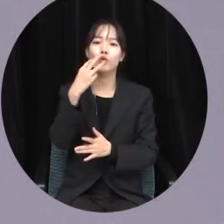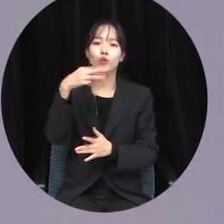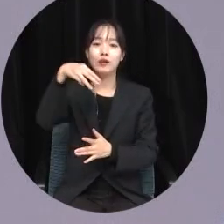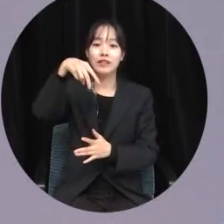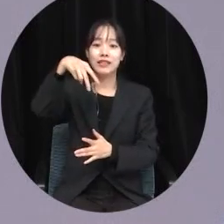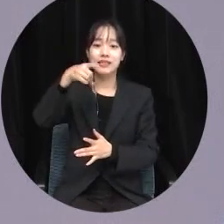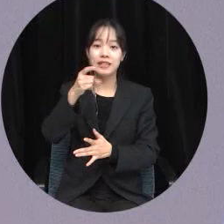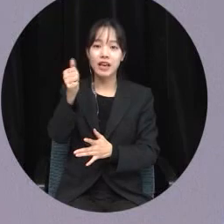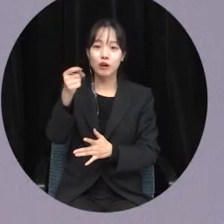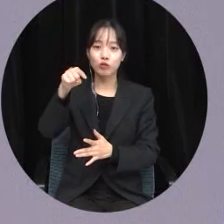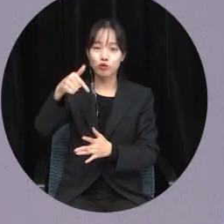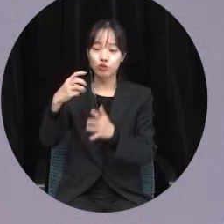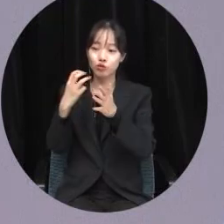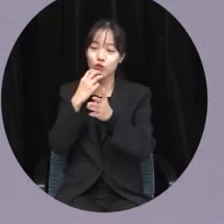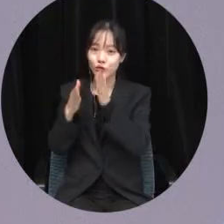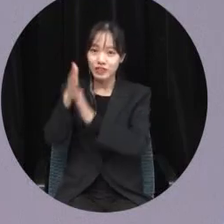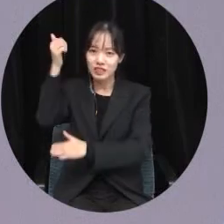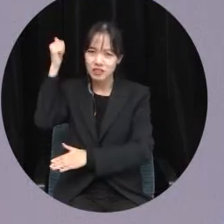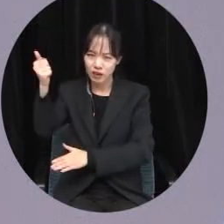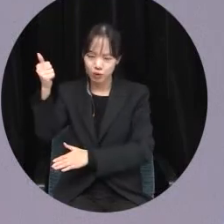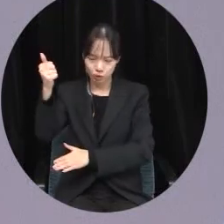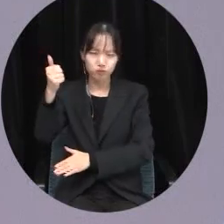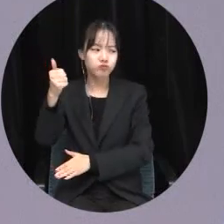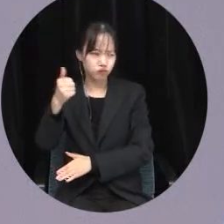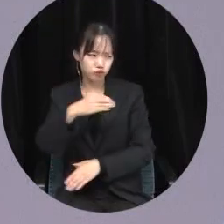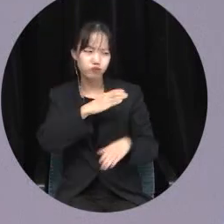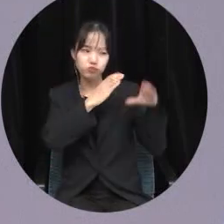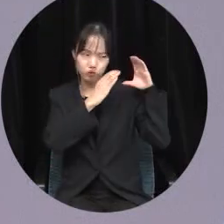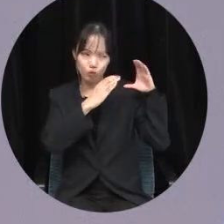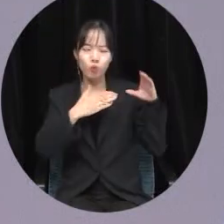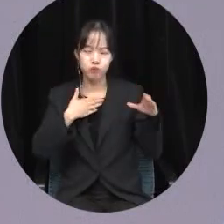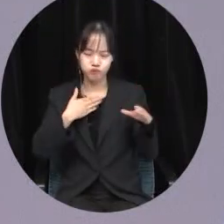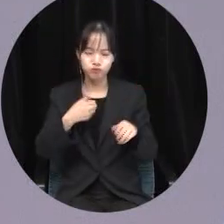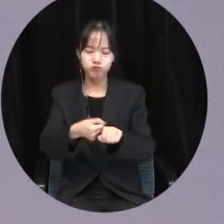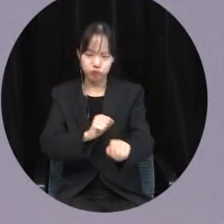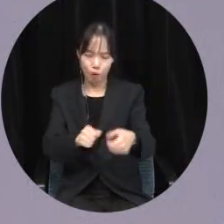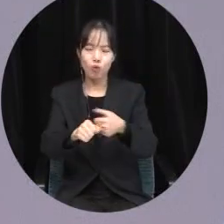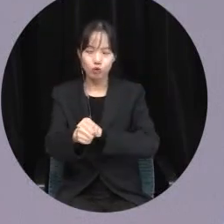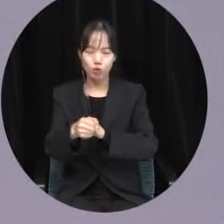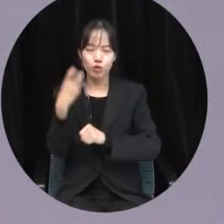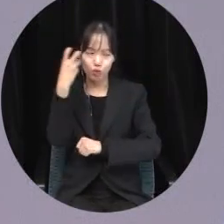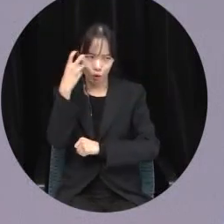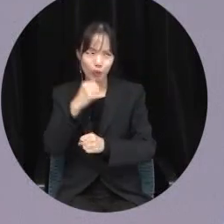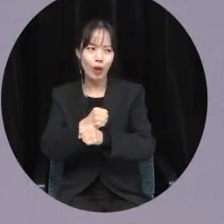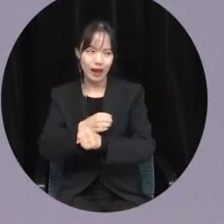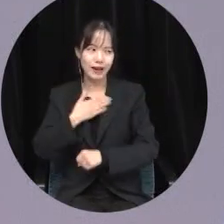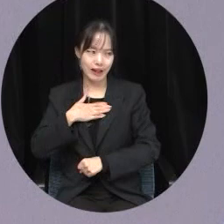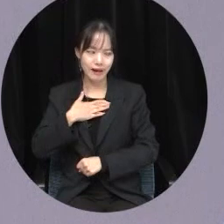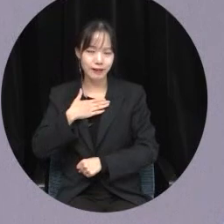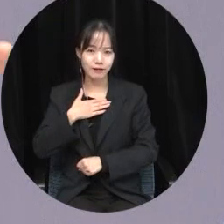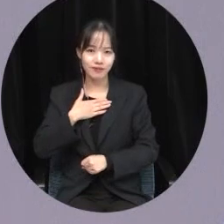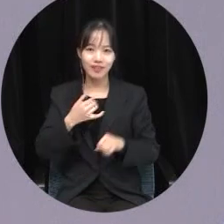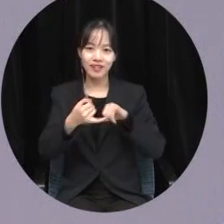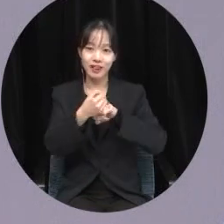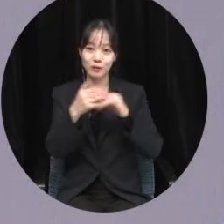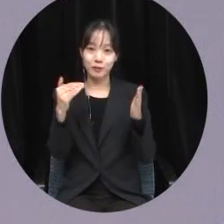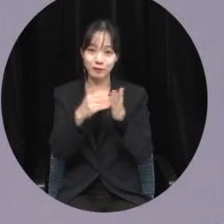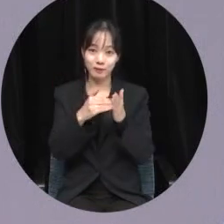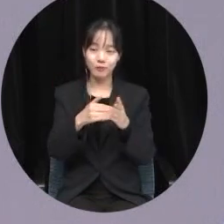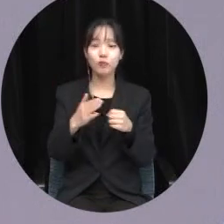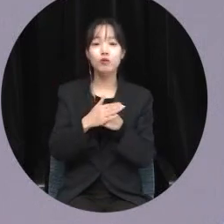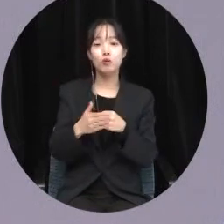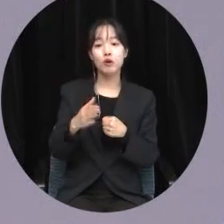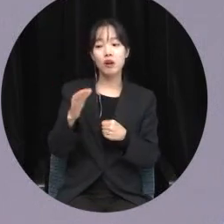적극적으로 검토하고 지원하겠다라고 약속했습니다. 그렇기 때문에 아까 우리